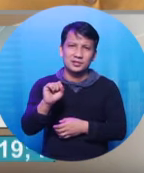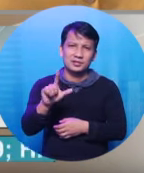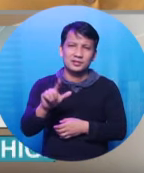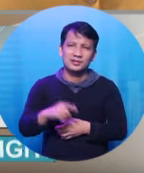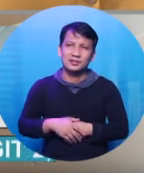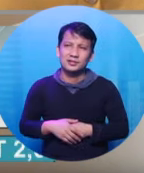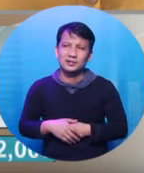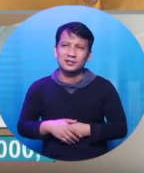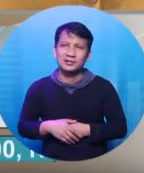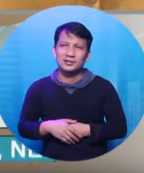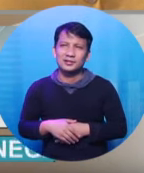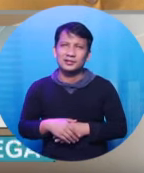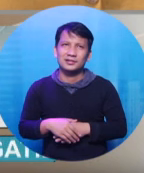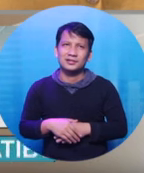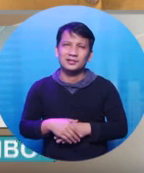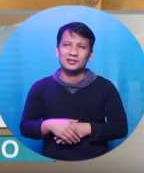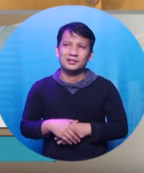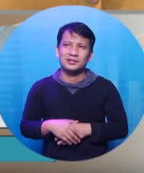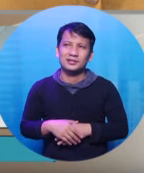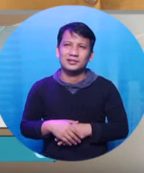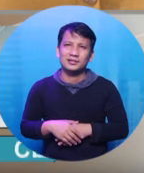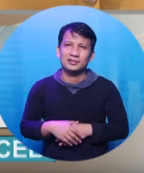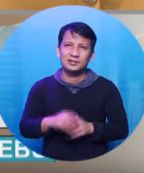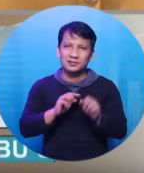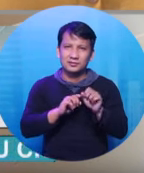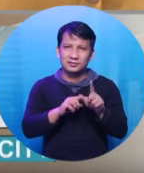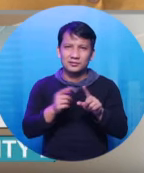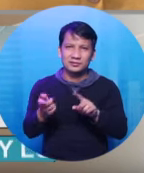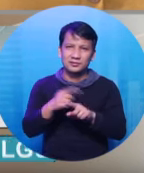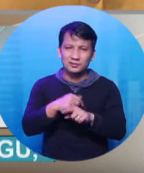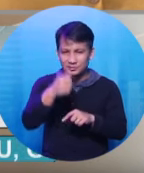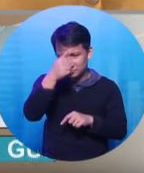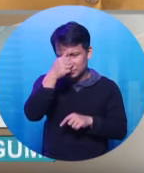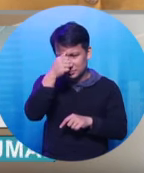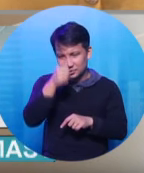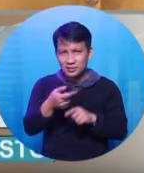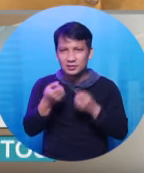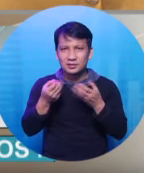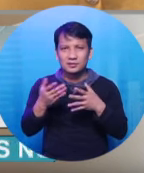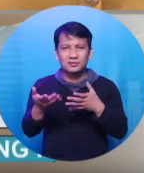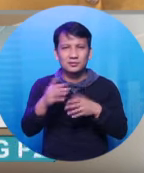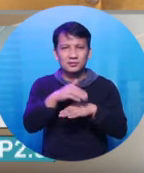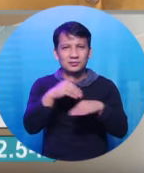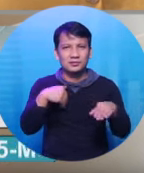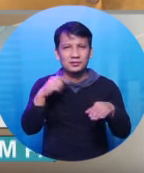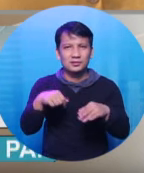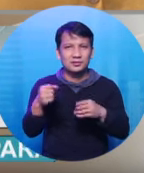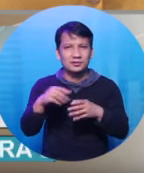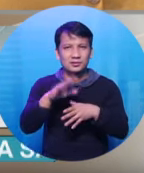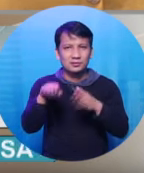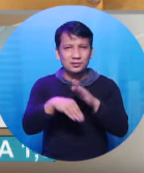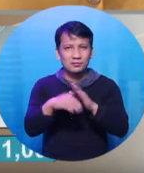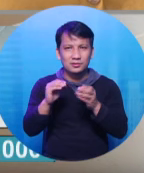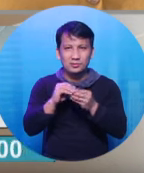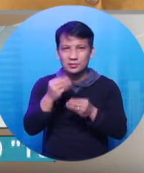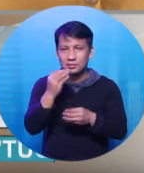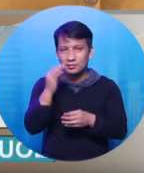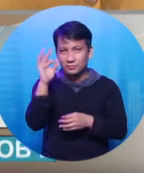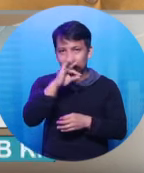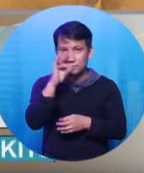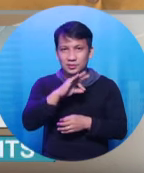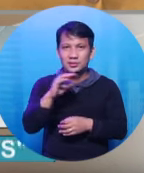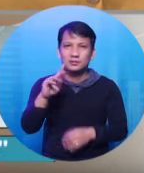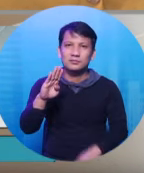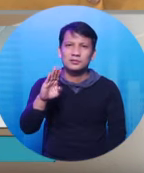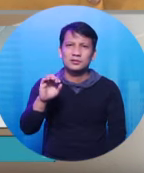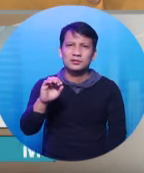yun? Actually, it's originated from India, but many people ho, including mga Filipinos, they love to eat